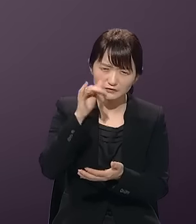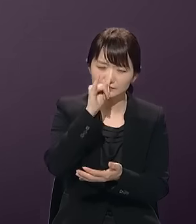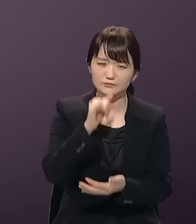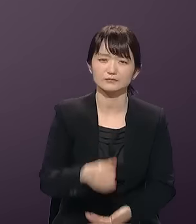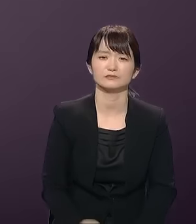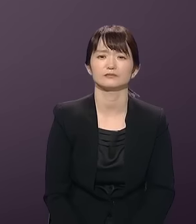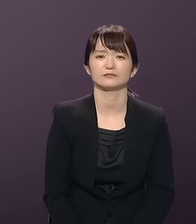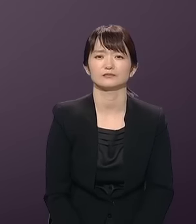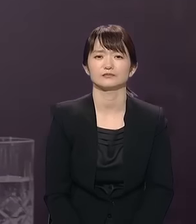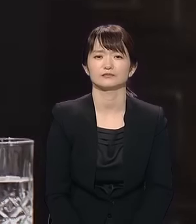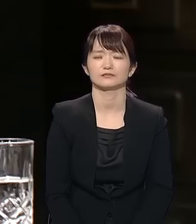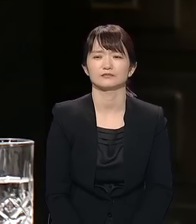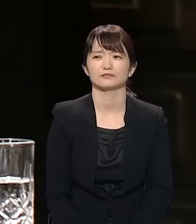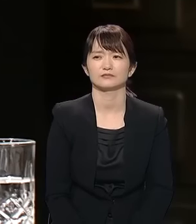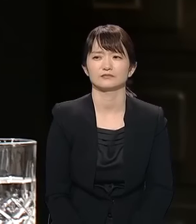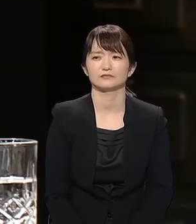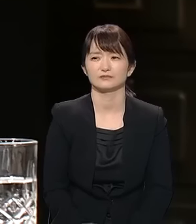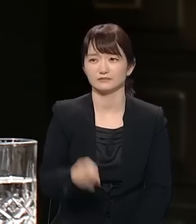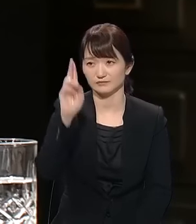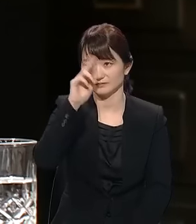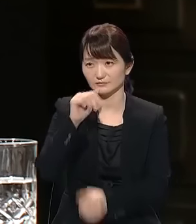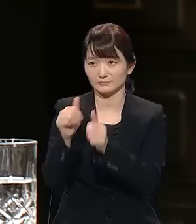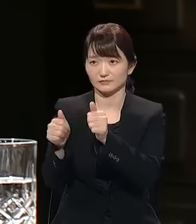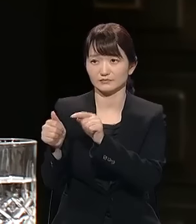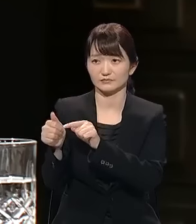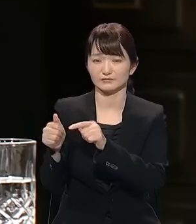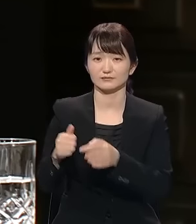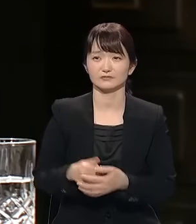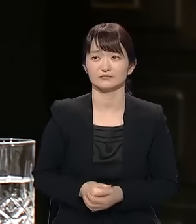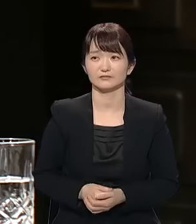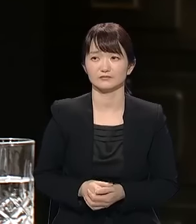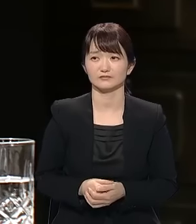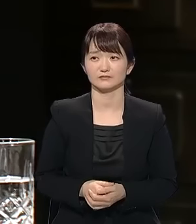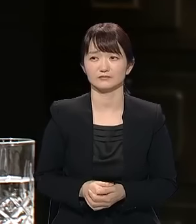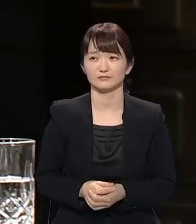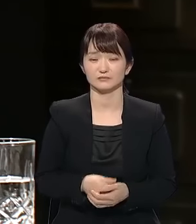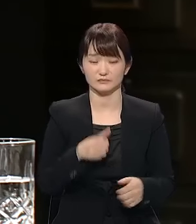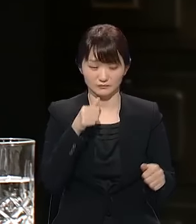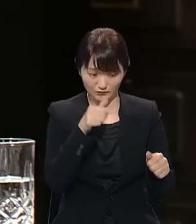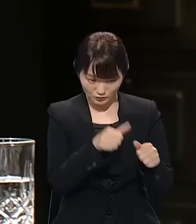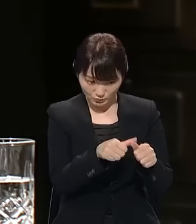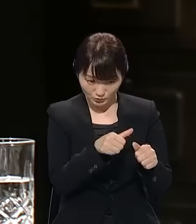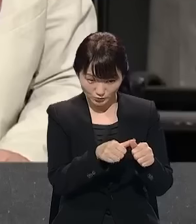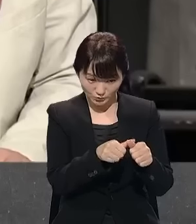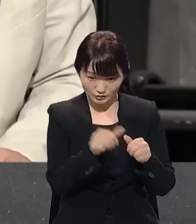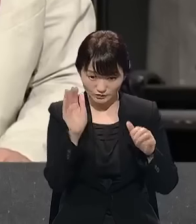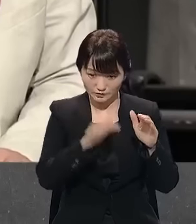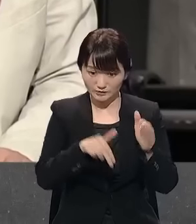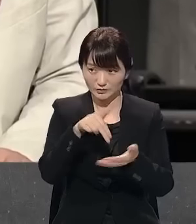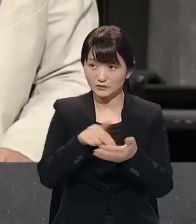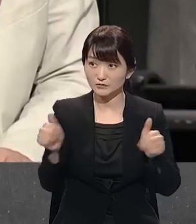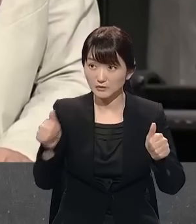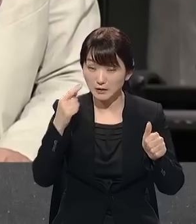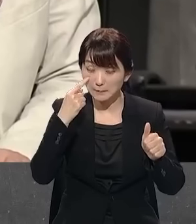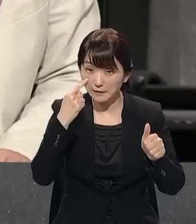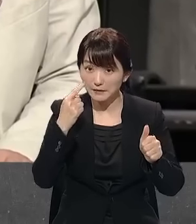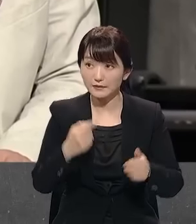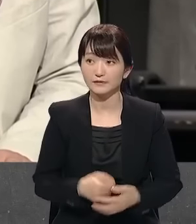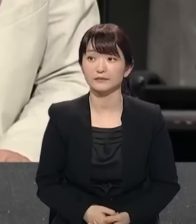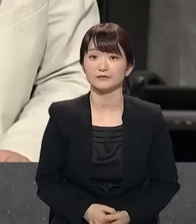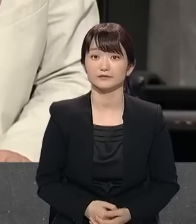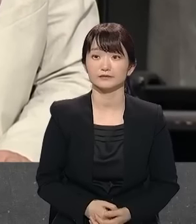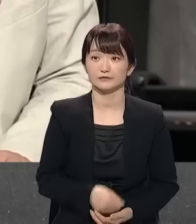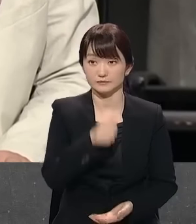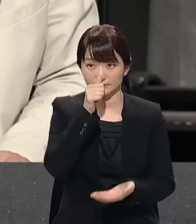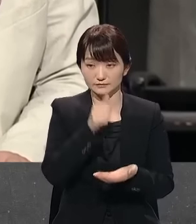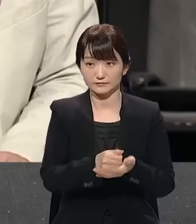있었고 자 그니까 님이 어 조언을 그때 하셨잖아요이 정식 재판을 받아봐라 맞습니다 그래서